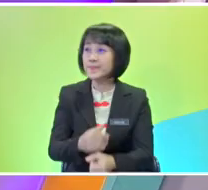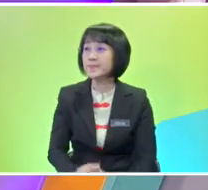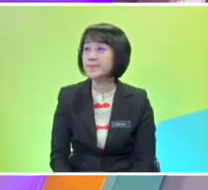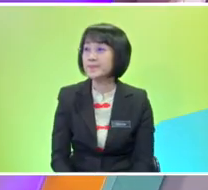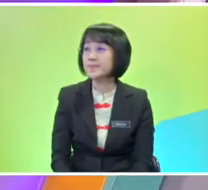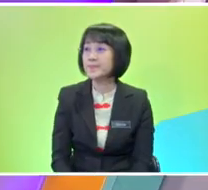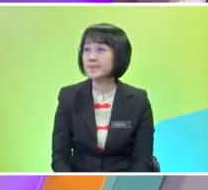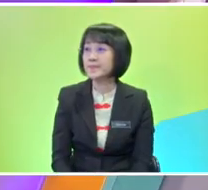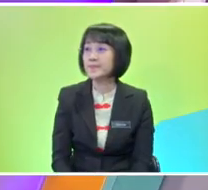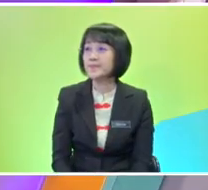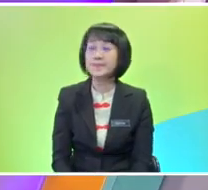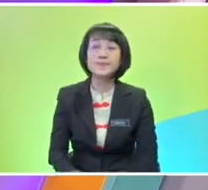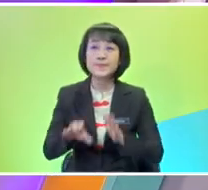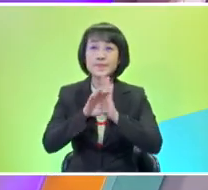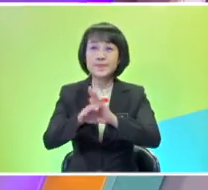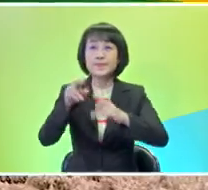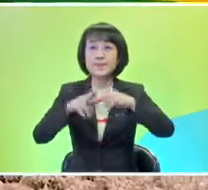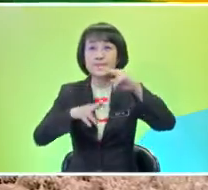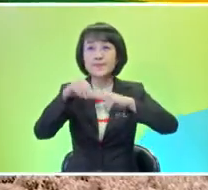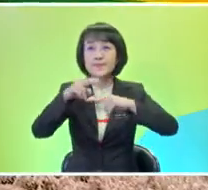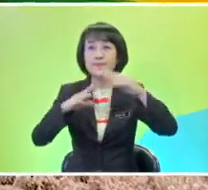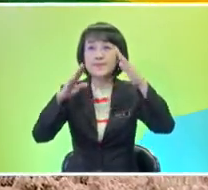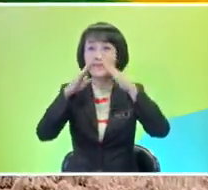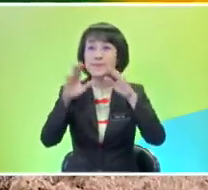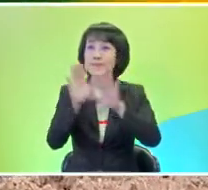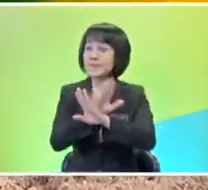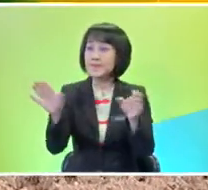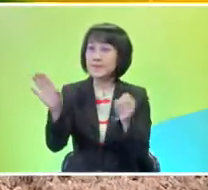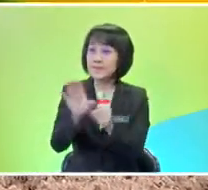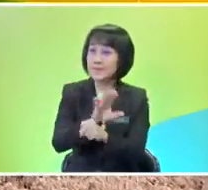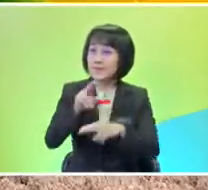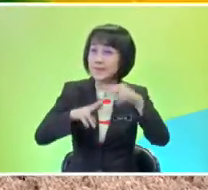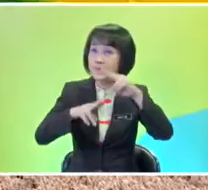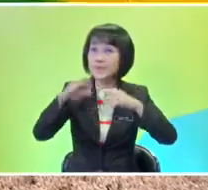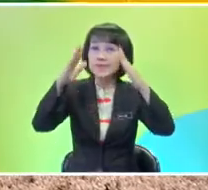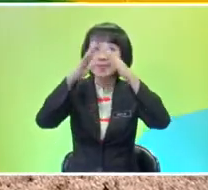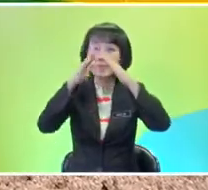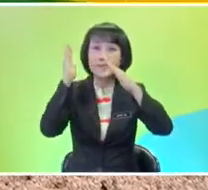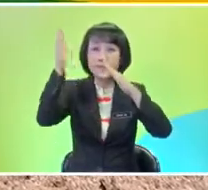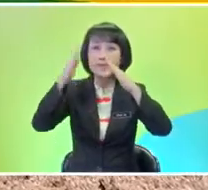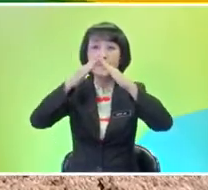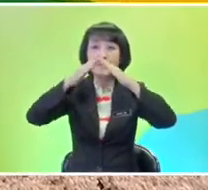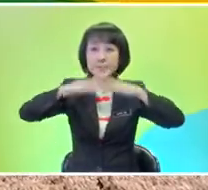bahan binaan dan akan jadi buntu Oke